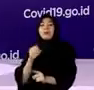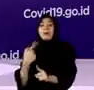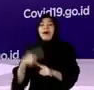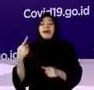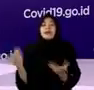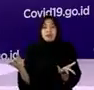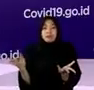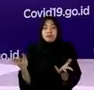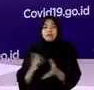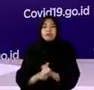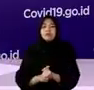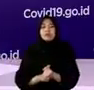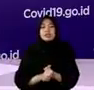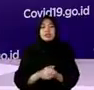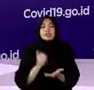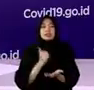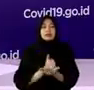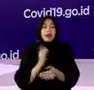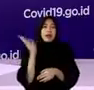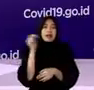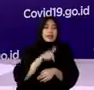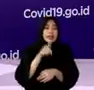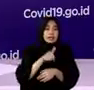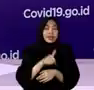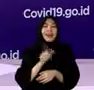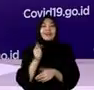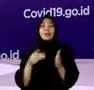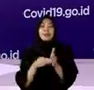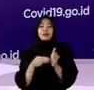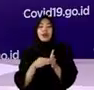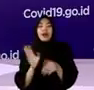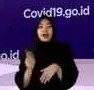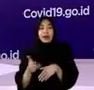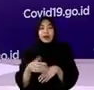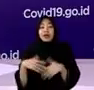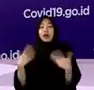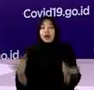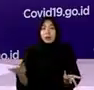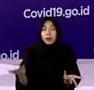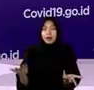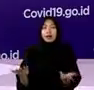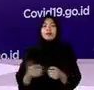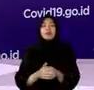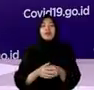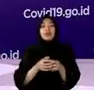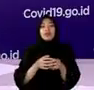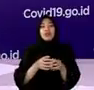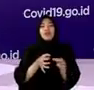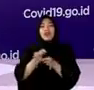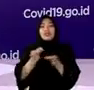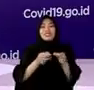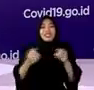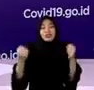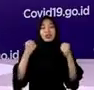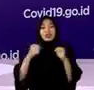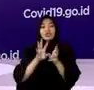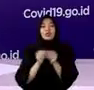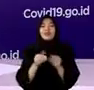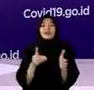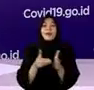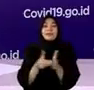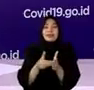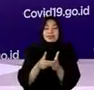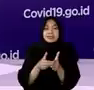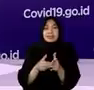Sejauh ini beberapa kendala yang dihadapi pemerintah diantaranya terbatasnya jumlah fasilitas kesehatan dan